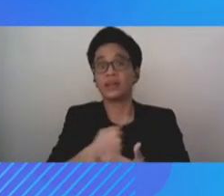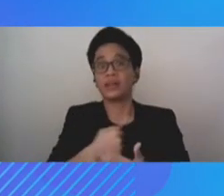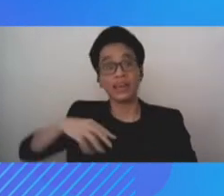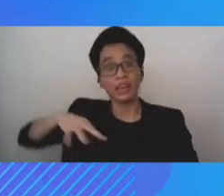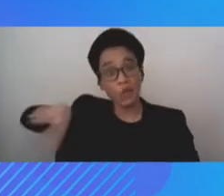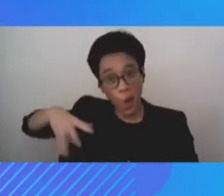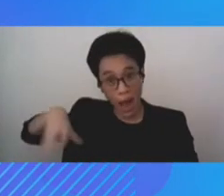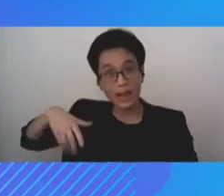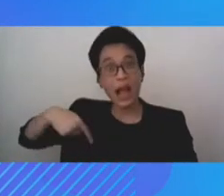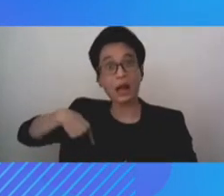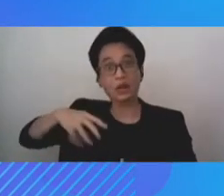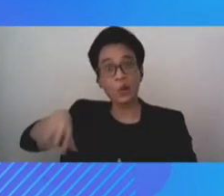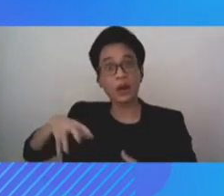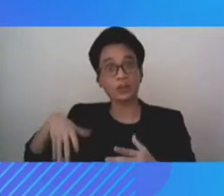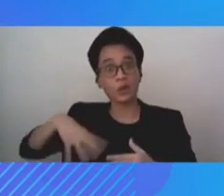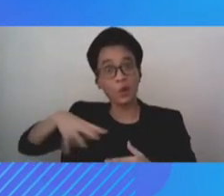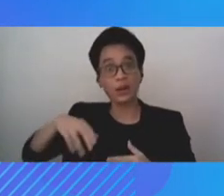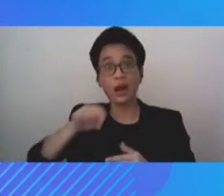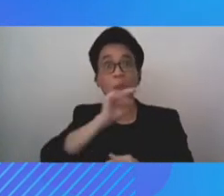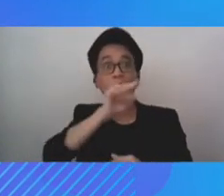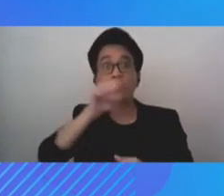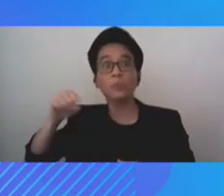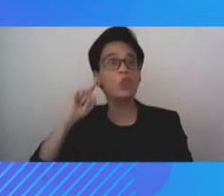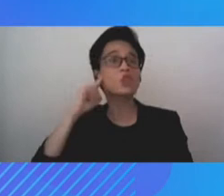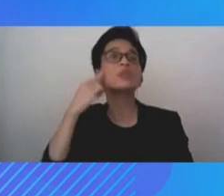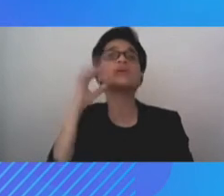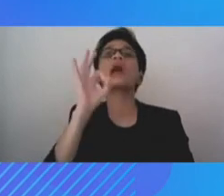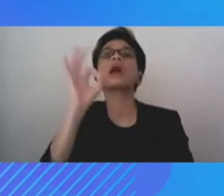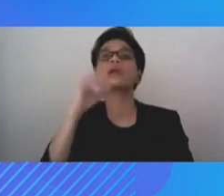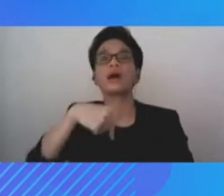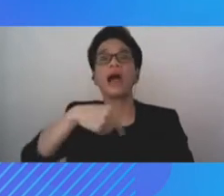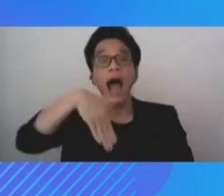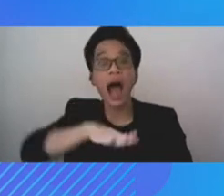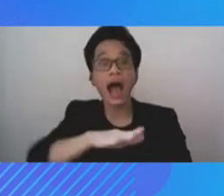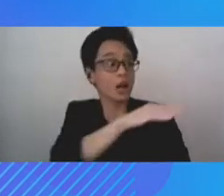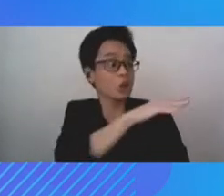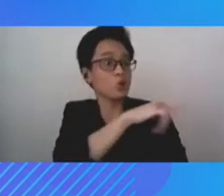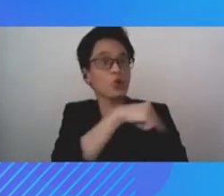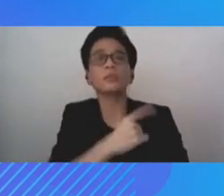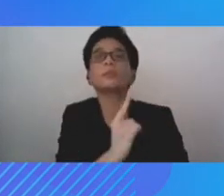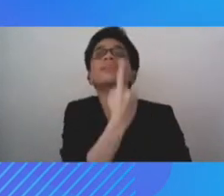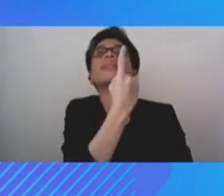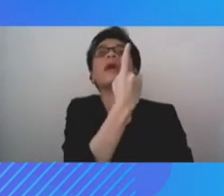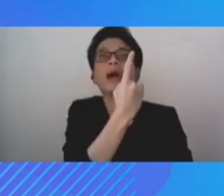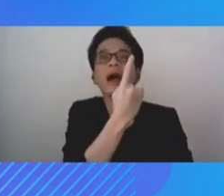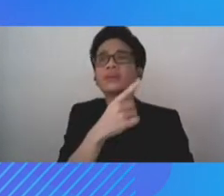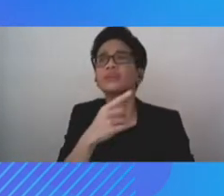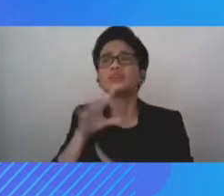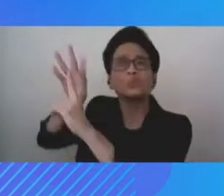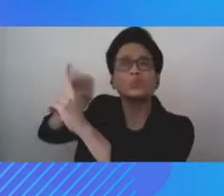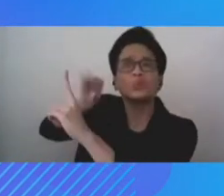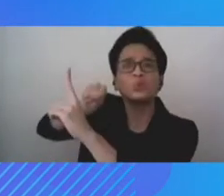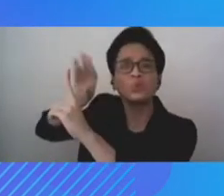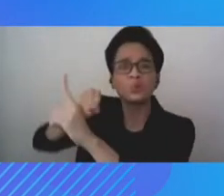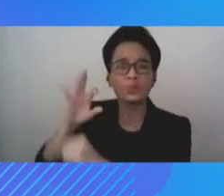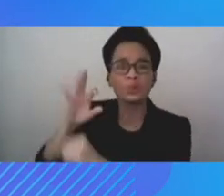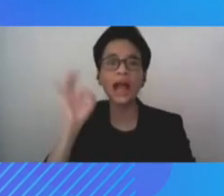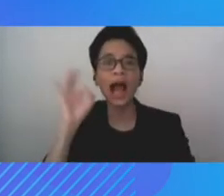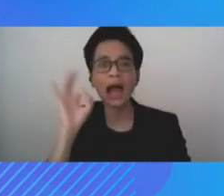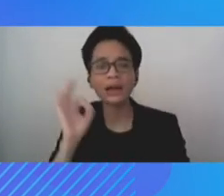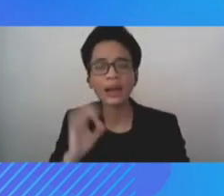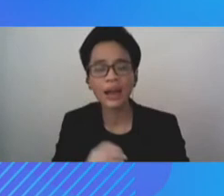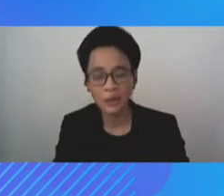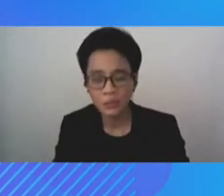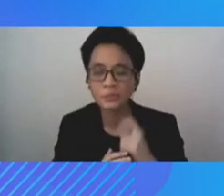kami. Keluarga besar kami tuh nggak ada yang tuli gitu. Jadi kan bingung kan, nggak ada panutan, nggak ada role model gitu. Jadi